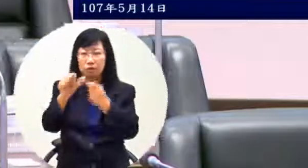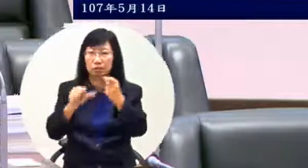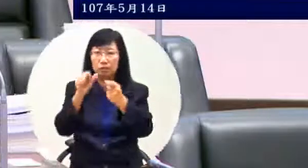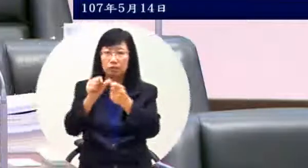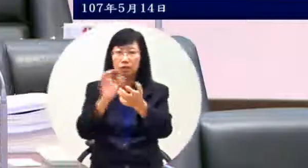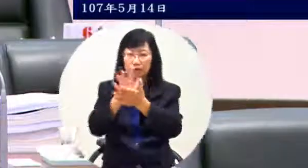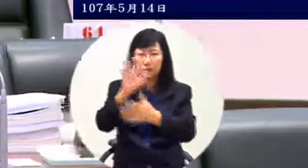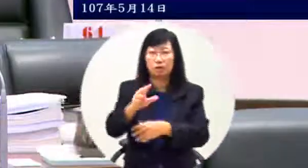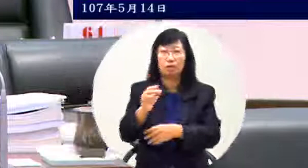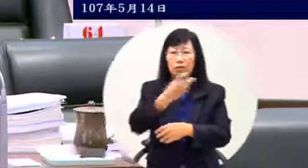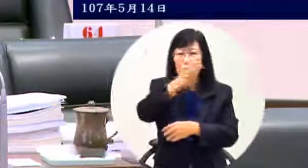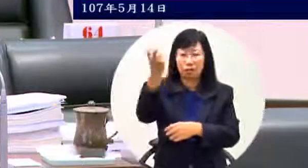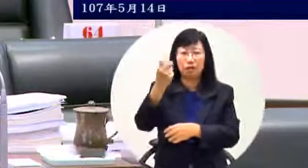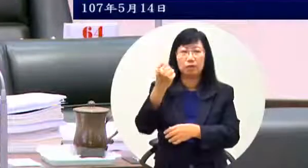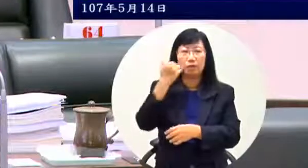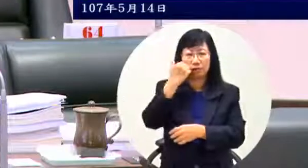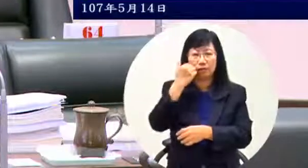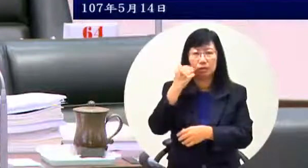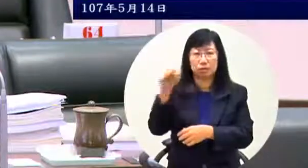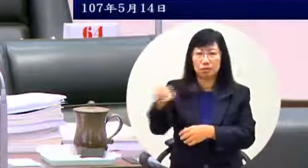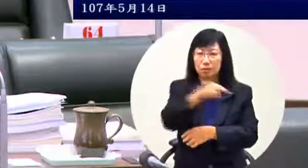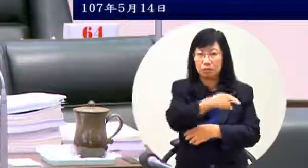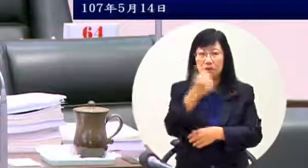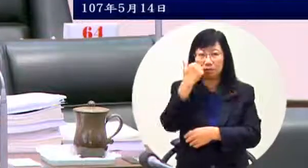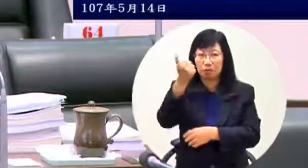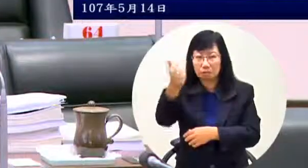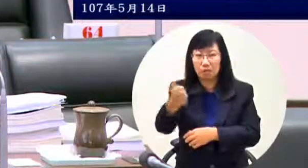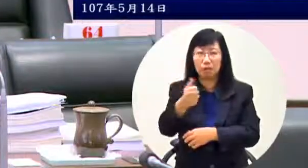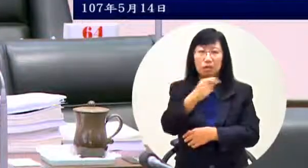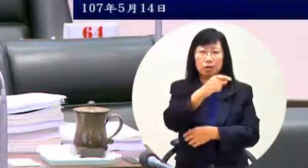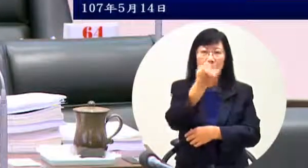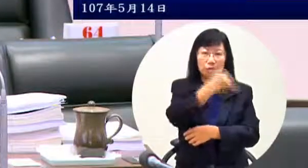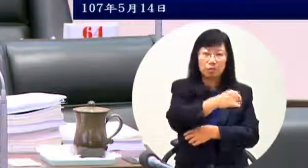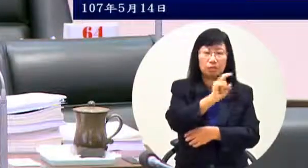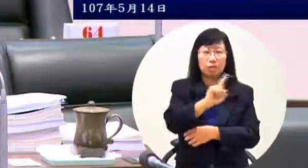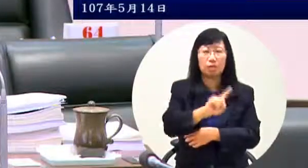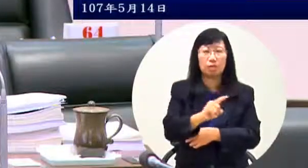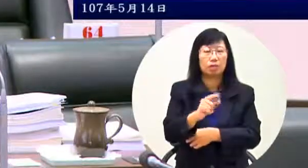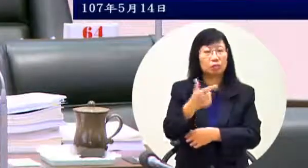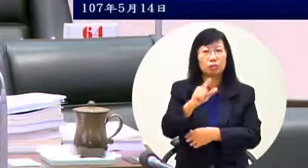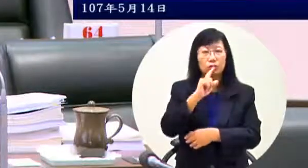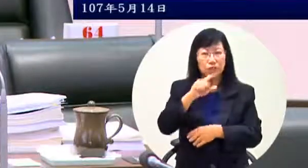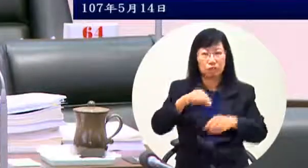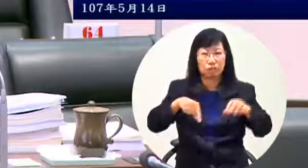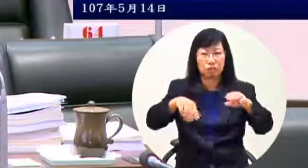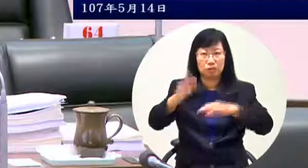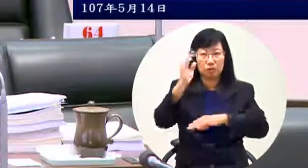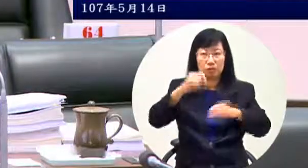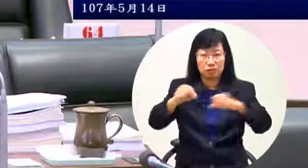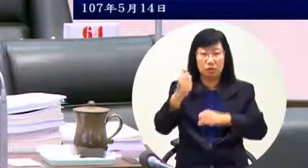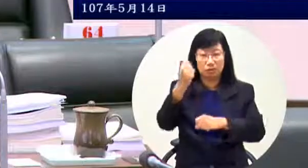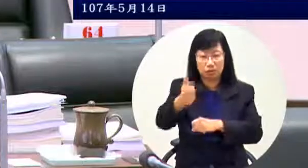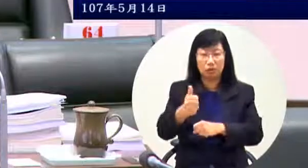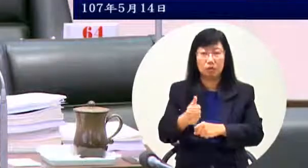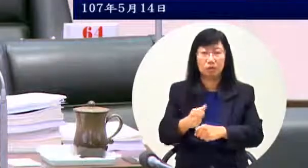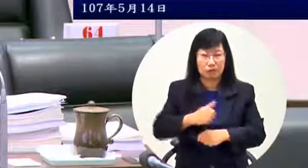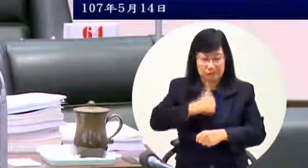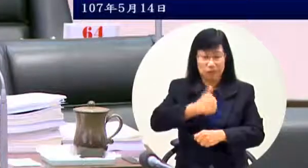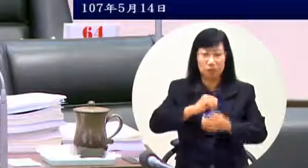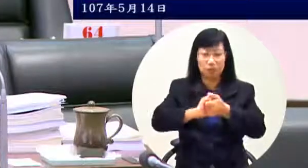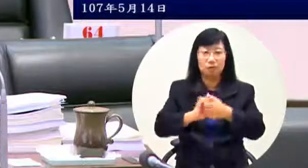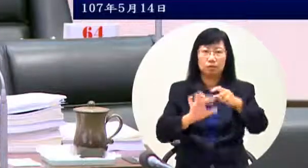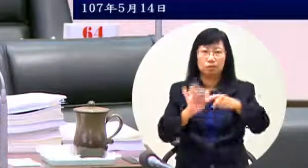好。我想决策没有说绝对是对的，也没有说绝对是错的，但是时间会检